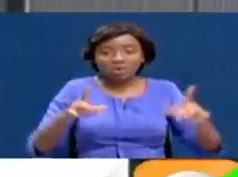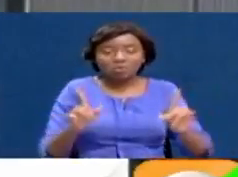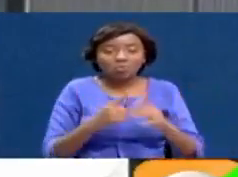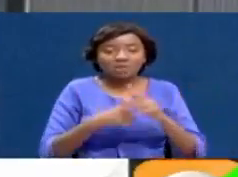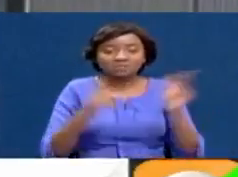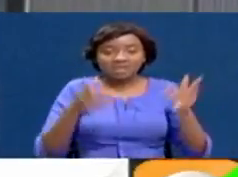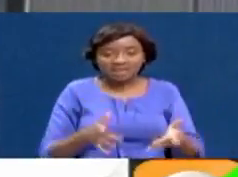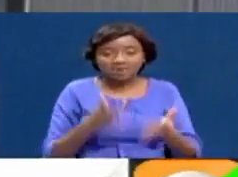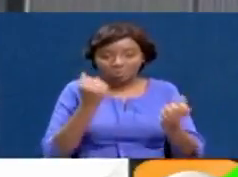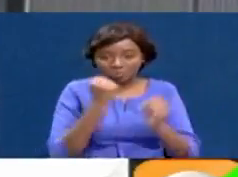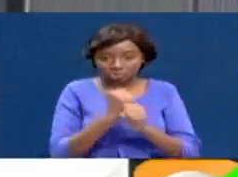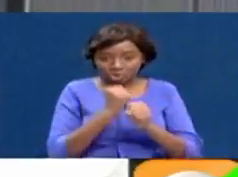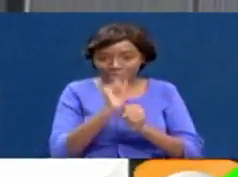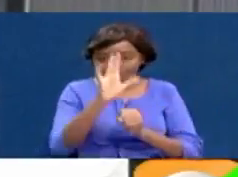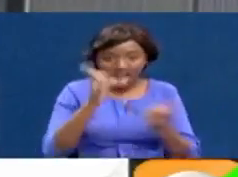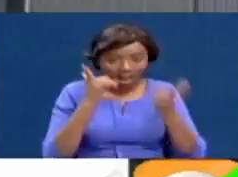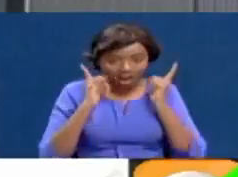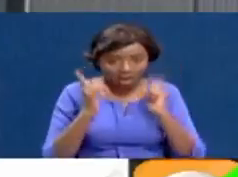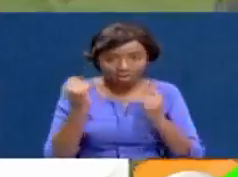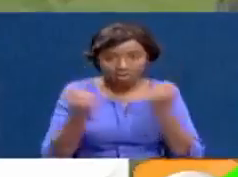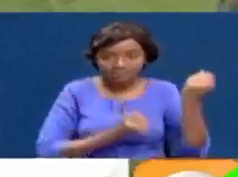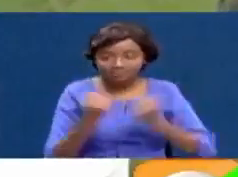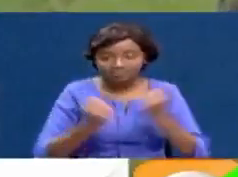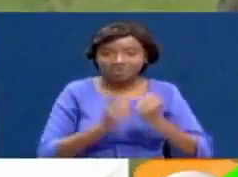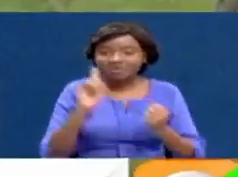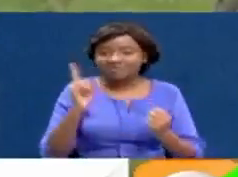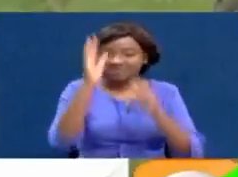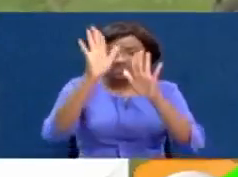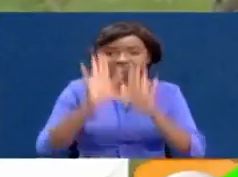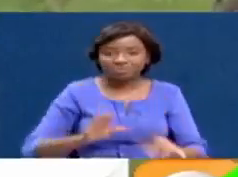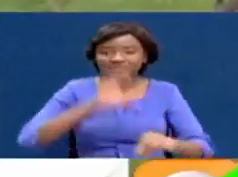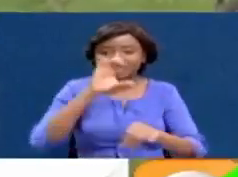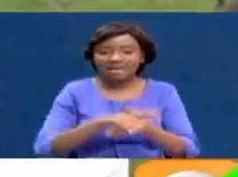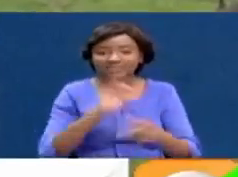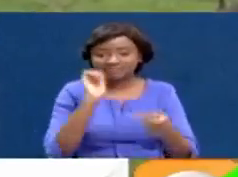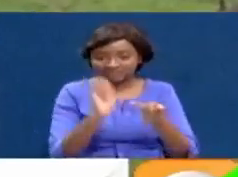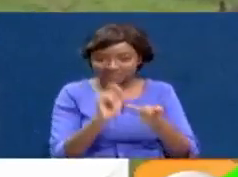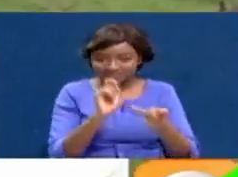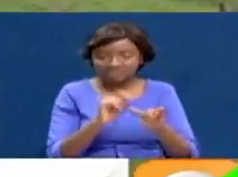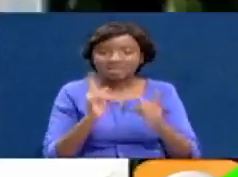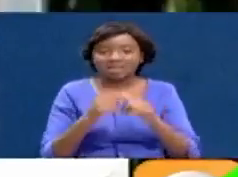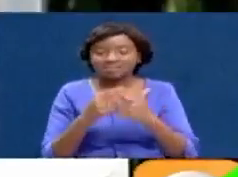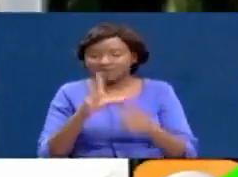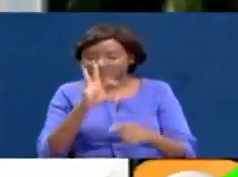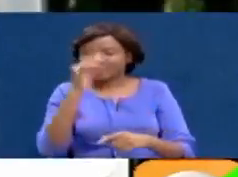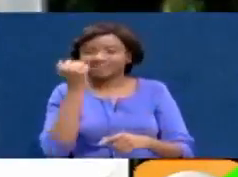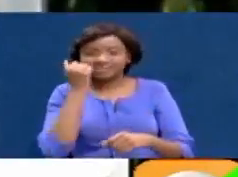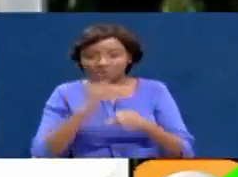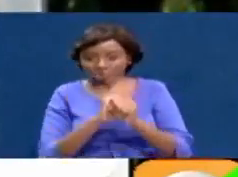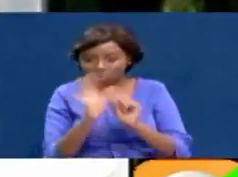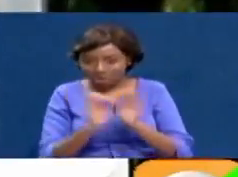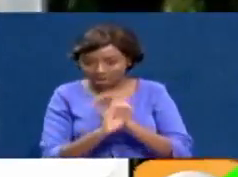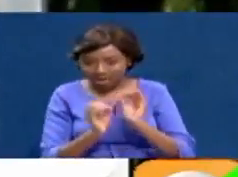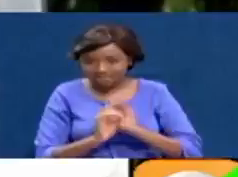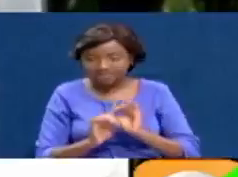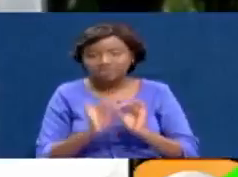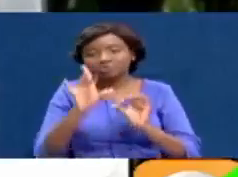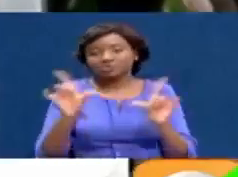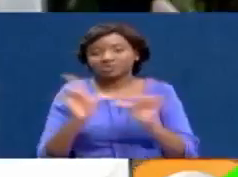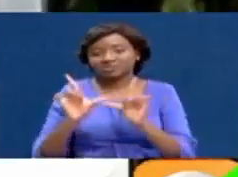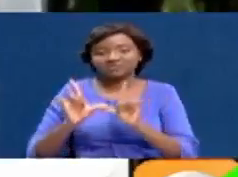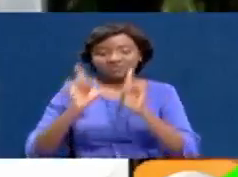leo madereva wa malori watalazimika kupata kibali maalum kabla ya kuendelea na safari zao. We have agreed